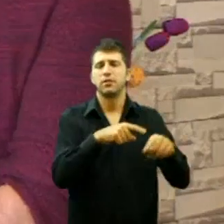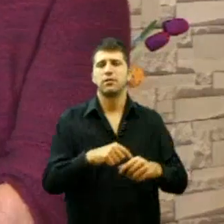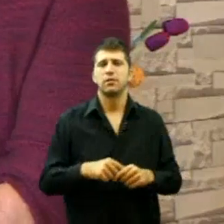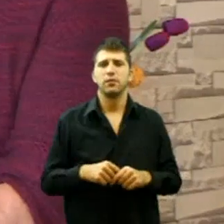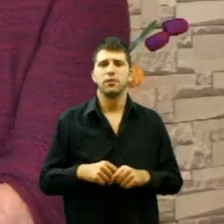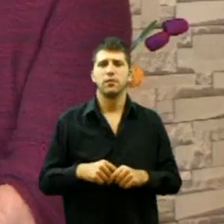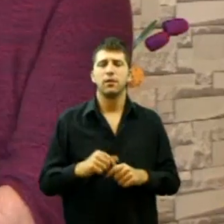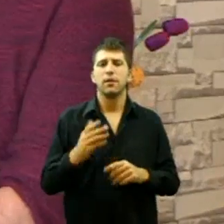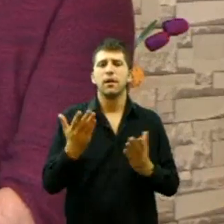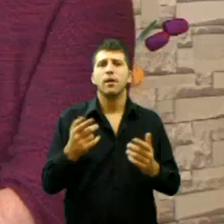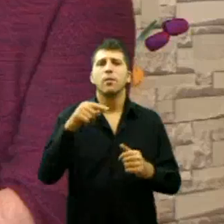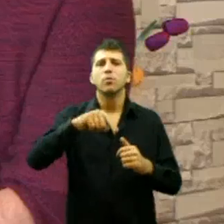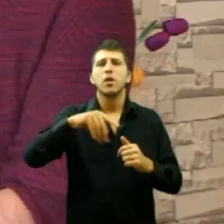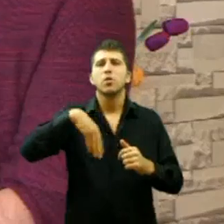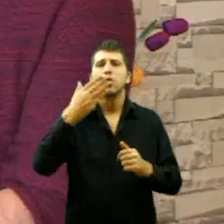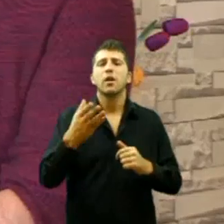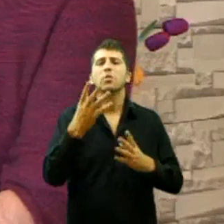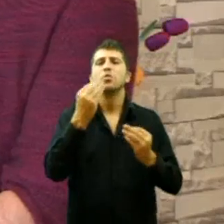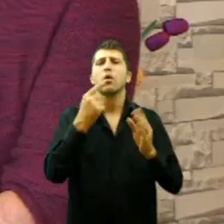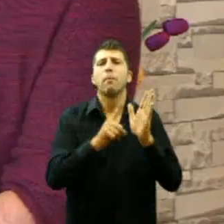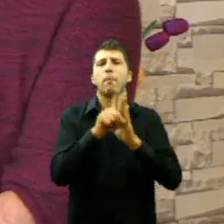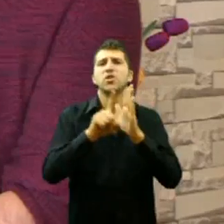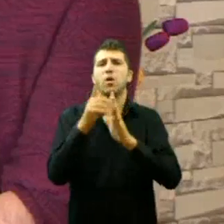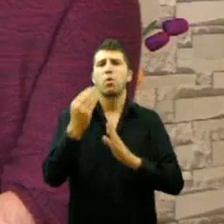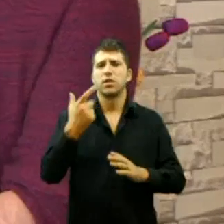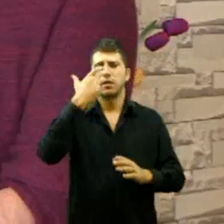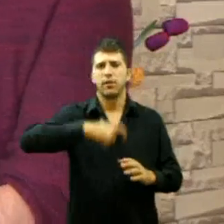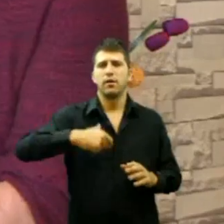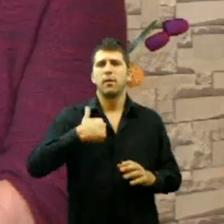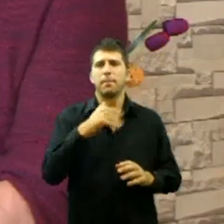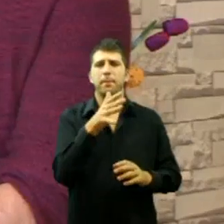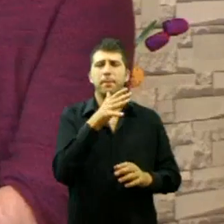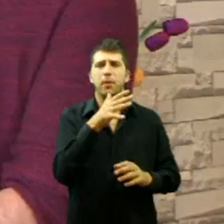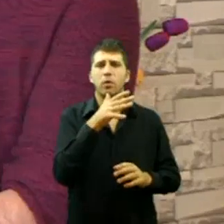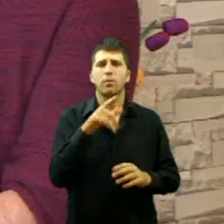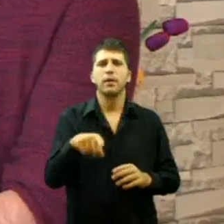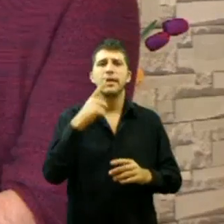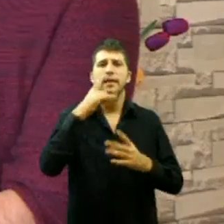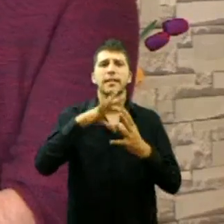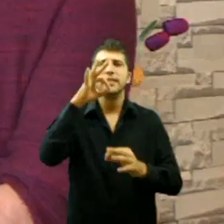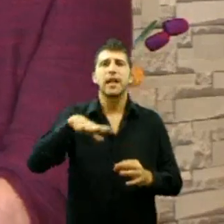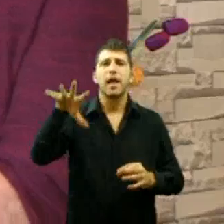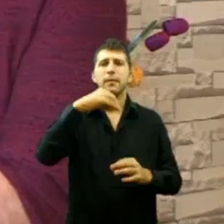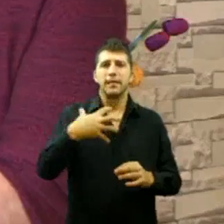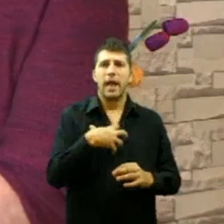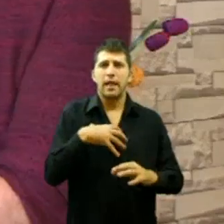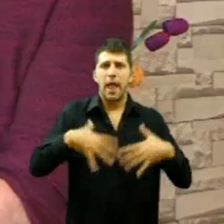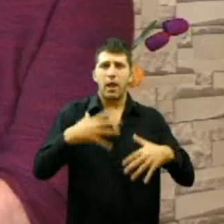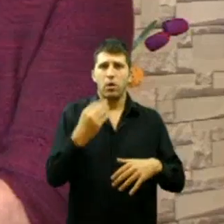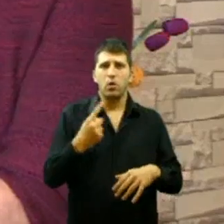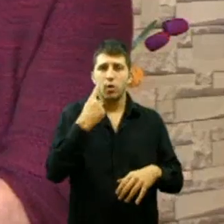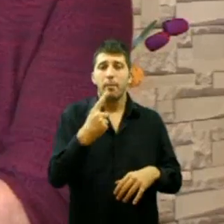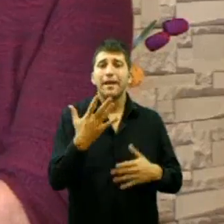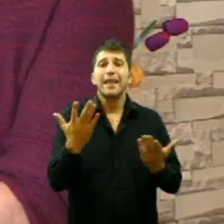Yani bundan sonra birçok şeyi de başaracağıma eminim. Çünkü yani bir insanlar kendilerini engelli olarak görebilir ama neye göre engellisin?